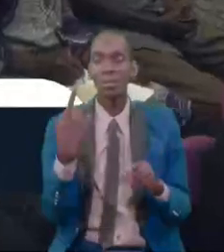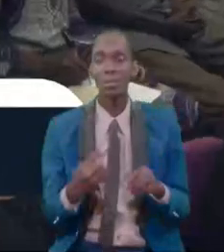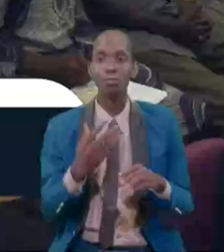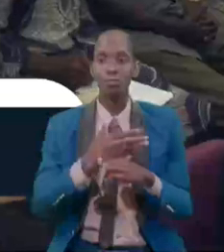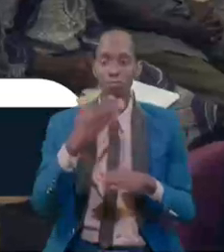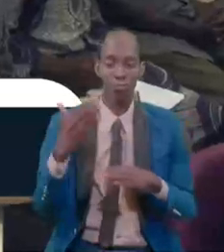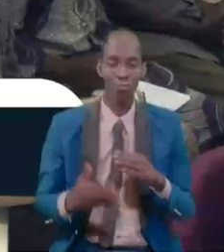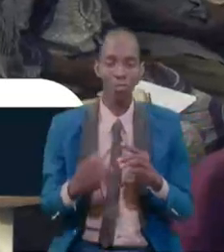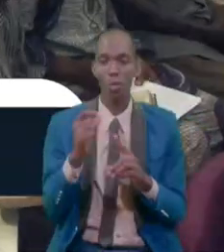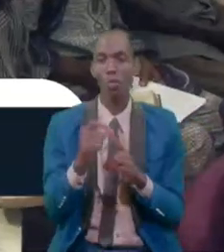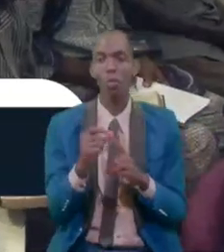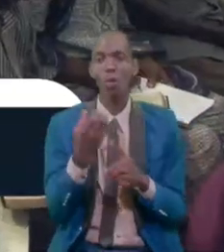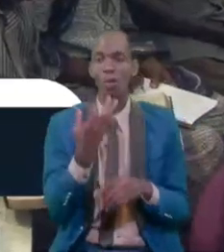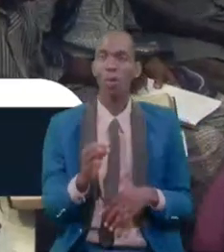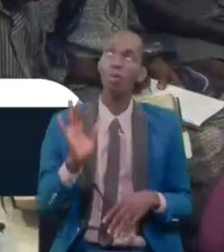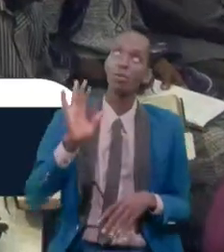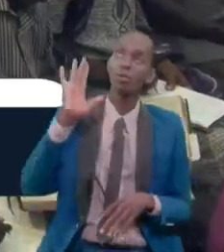La parole détaillée